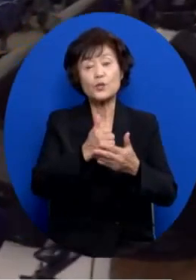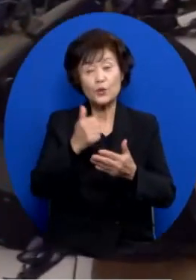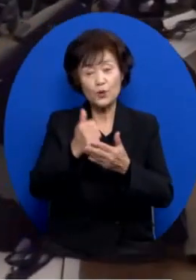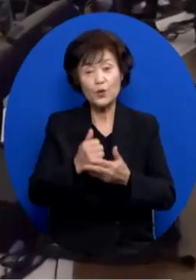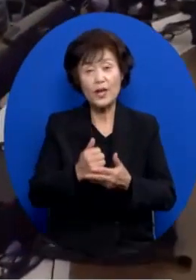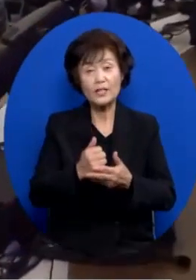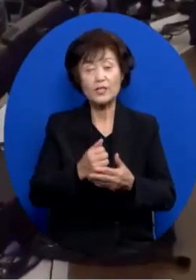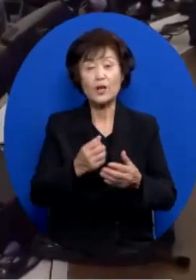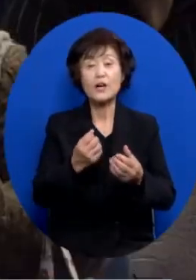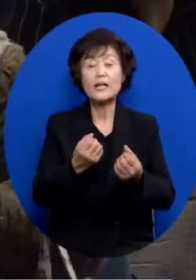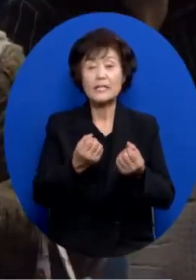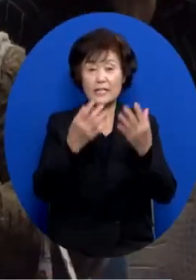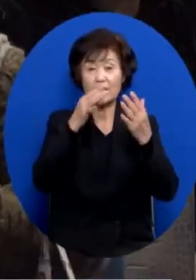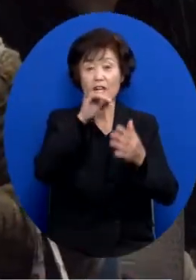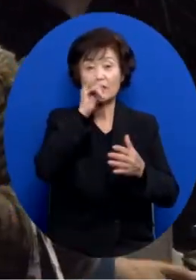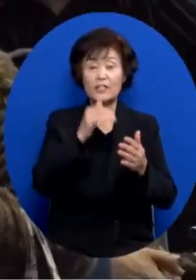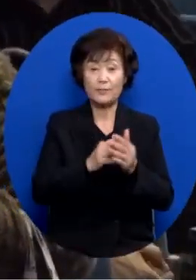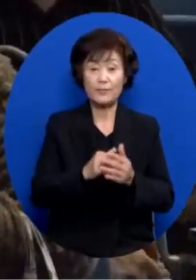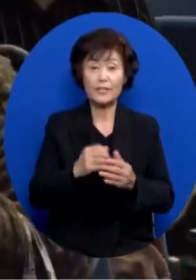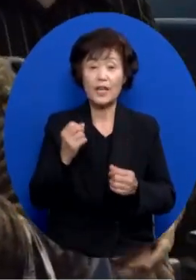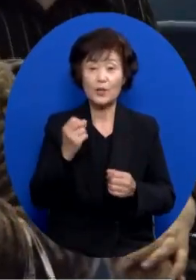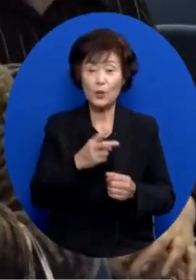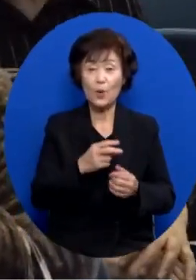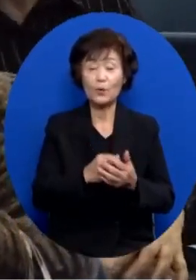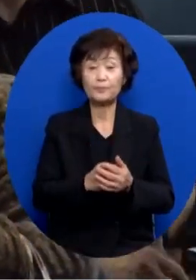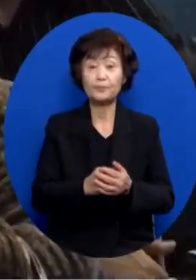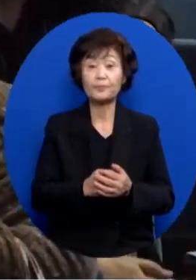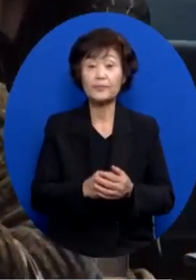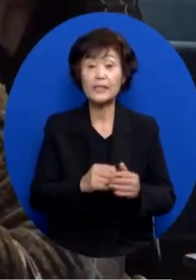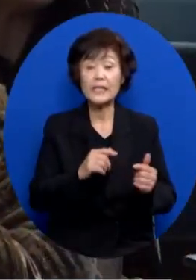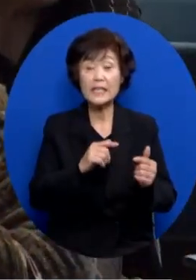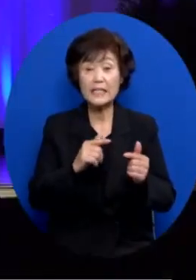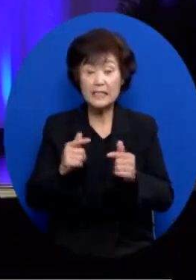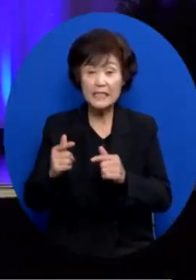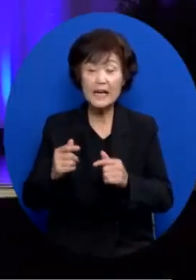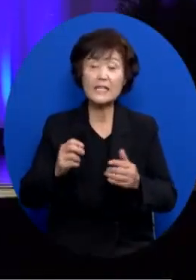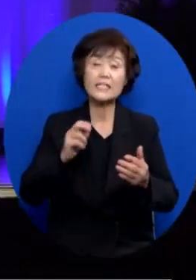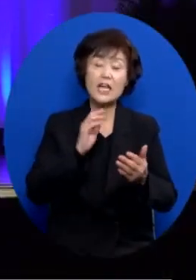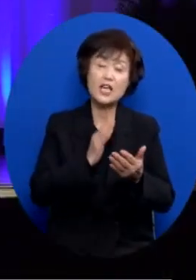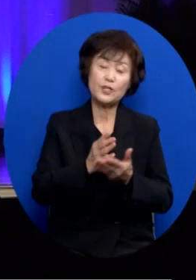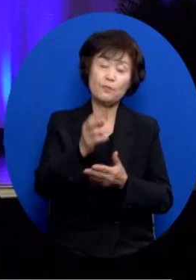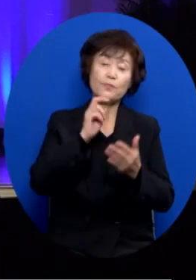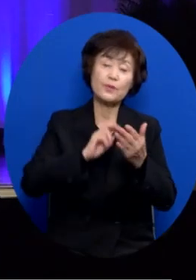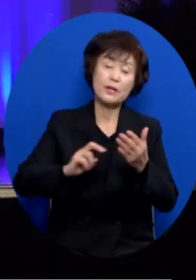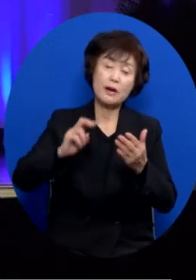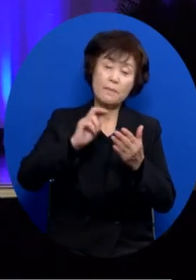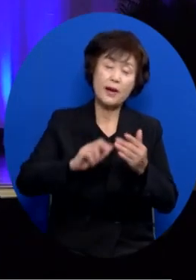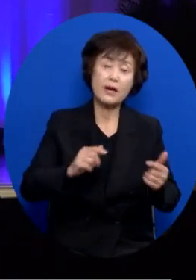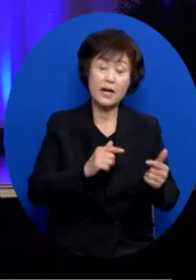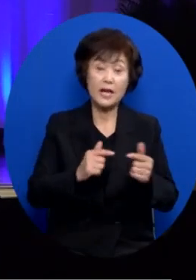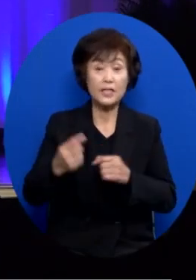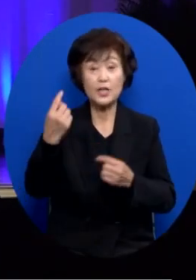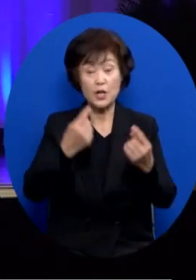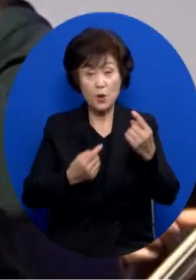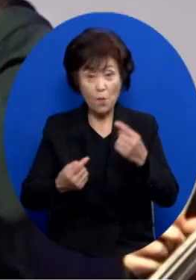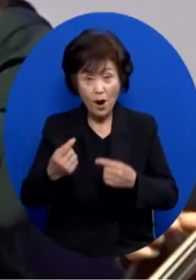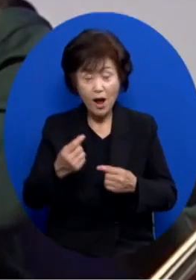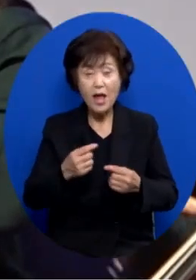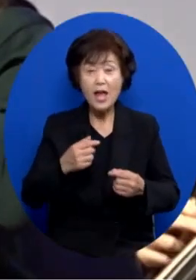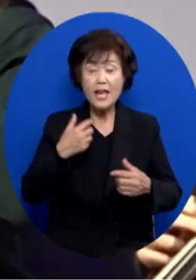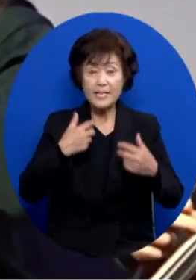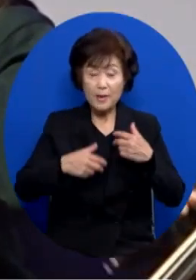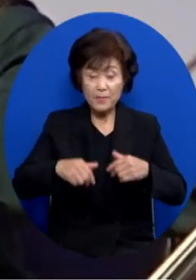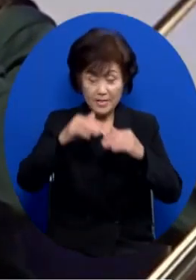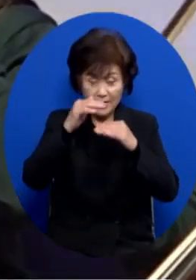음악회에는 세계적인 지휘자 금난세와 뉴월드 필하모닉 오케스트라가 관객들을 위해 재밌는 해설을 가미한 클래식